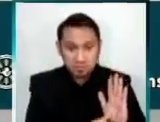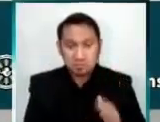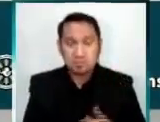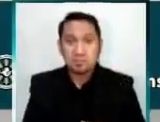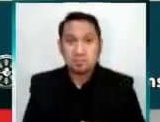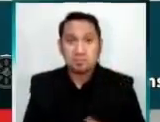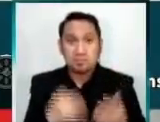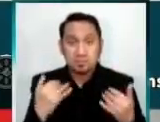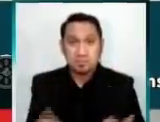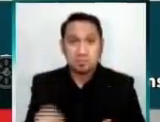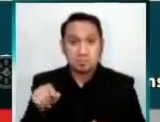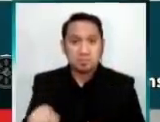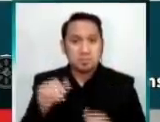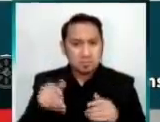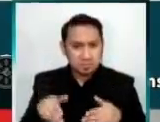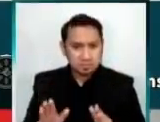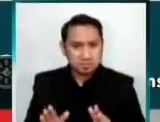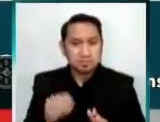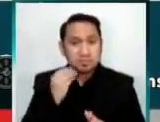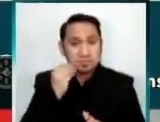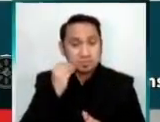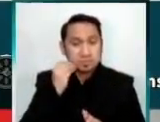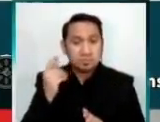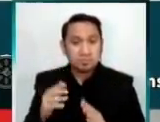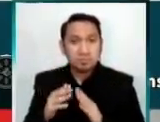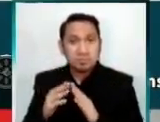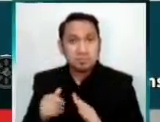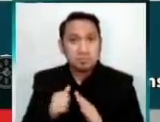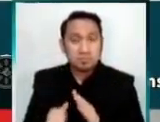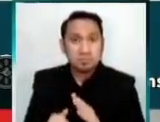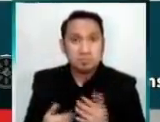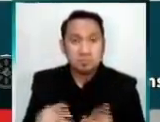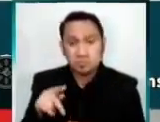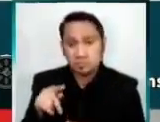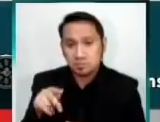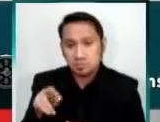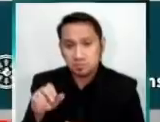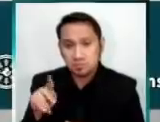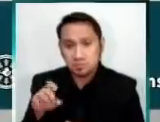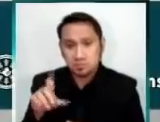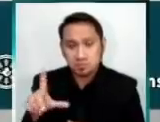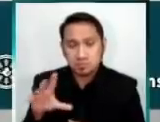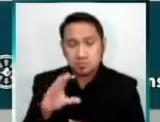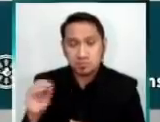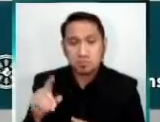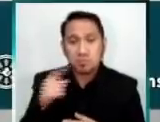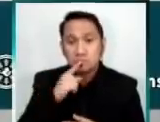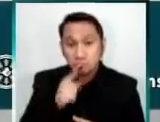home quarantine naman ng close contacts ng suspect, probable, or confirmed COVID-19